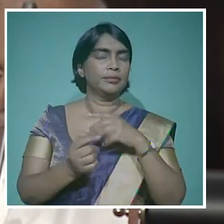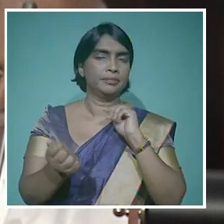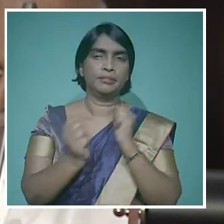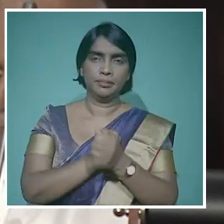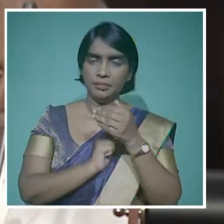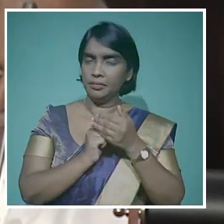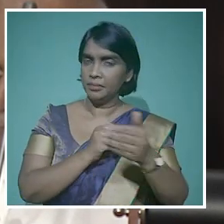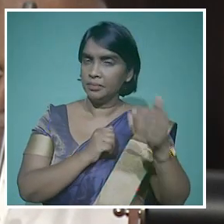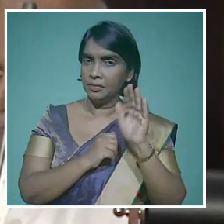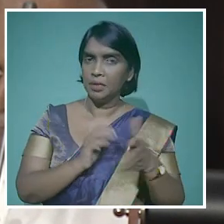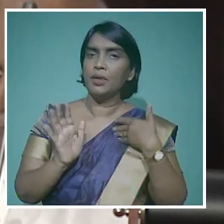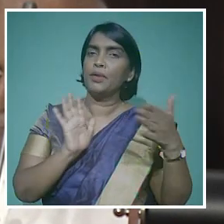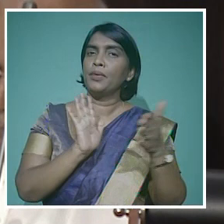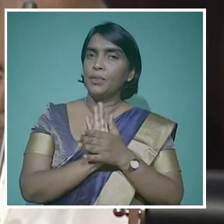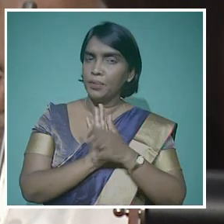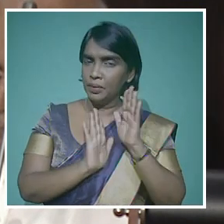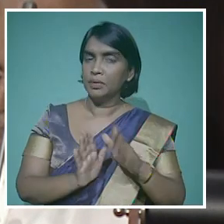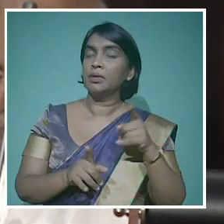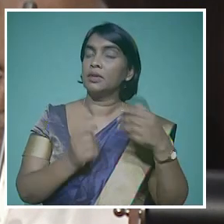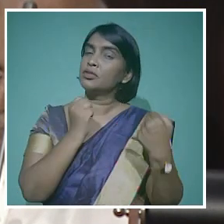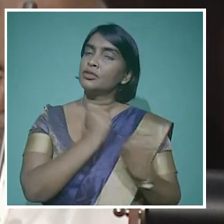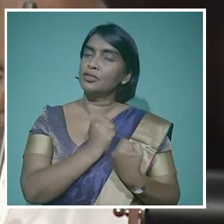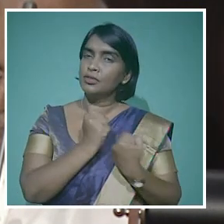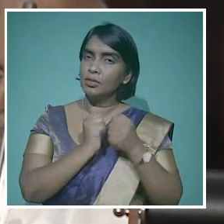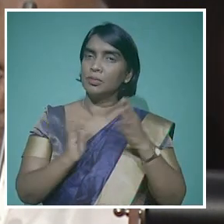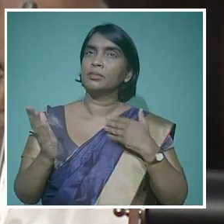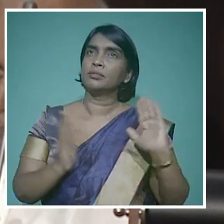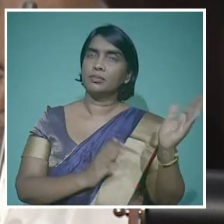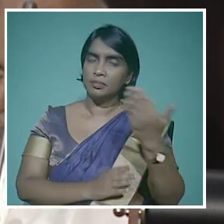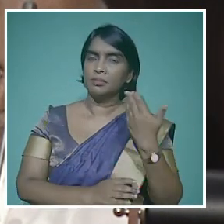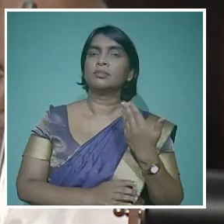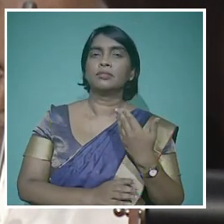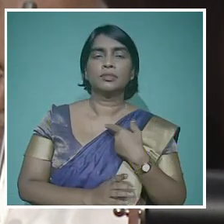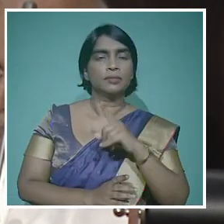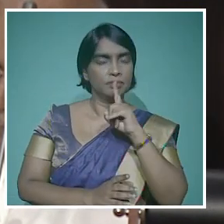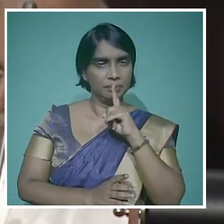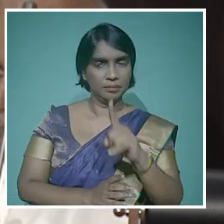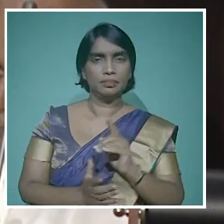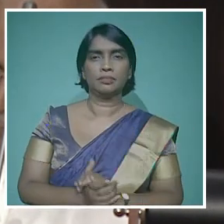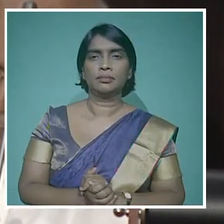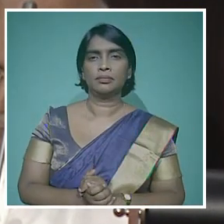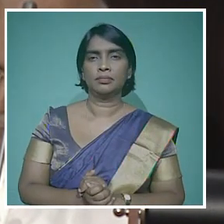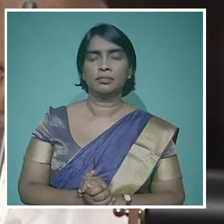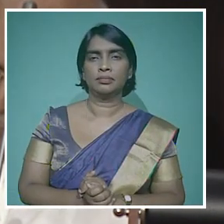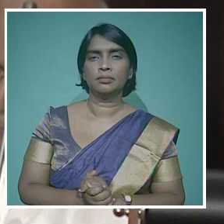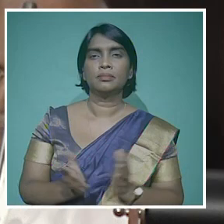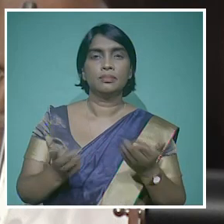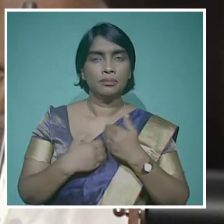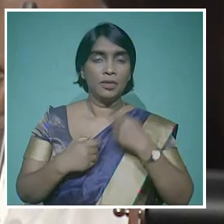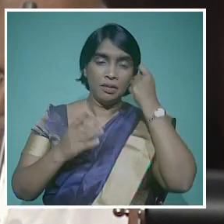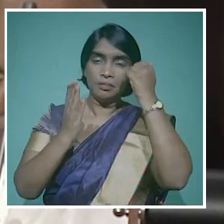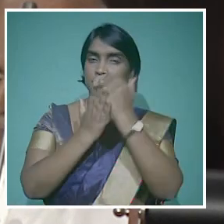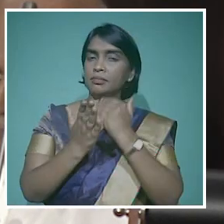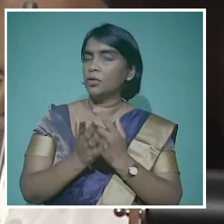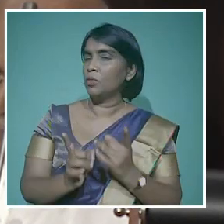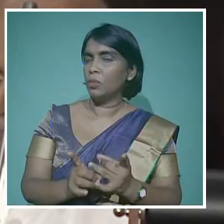කරන ගමනට එක් වෙන ලෙසත් ඊට සහාය වෙන ලෙසත් මම ඔබ සැමෙන්ම ඉල්ලා සිටිනවා. අපි මේ යෝජනා